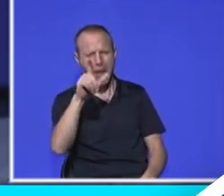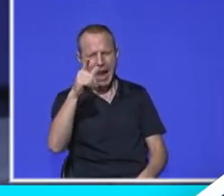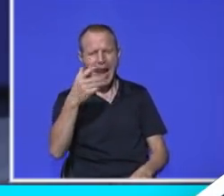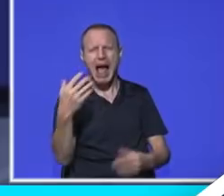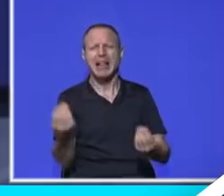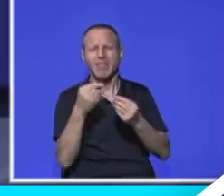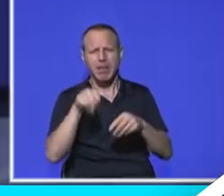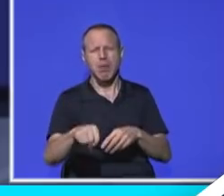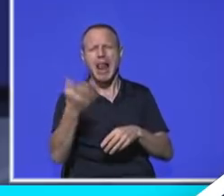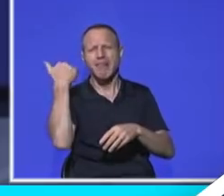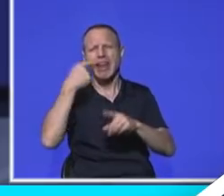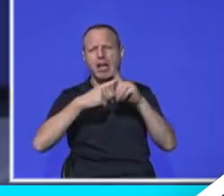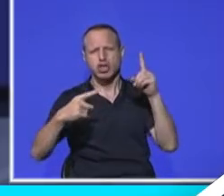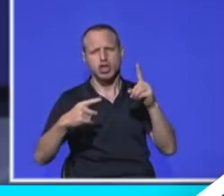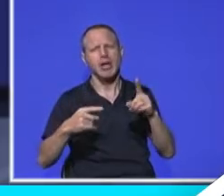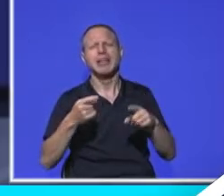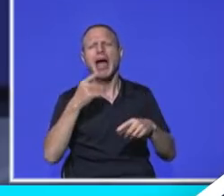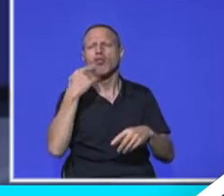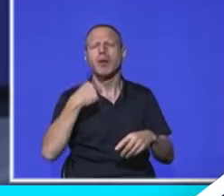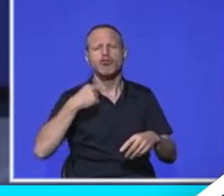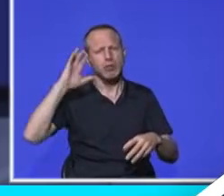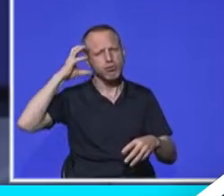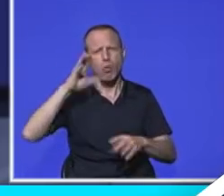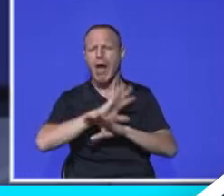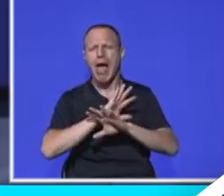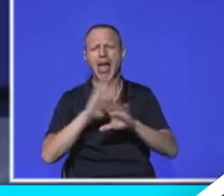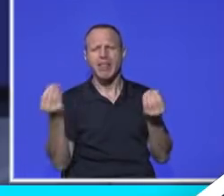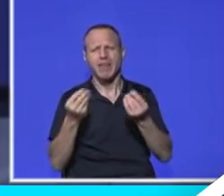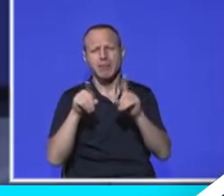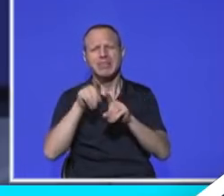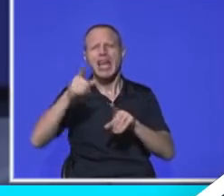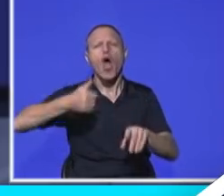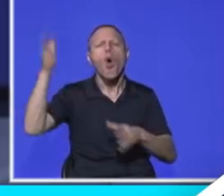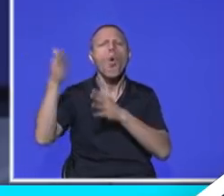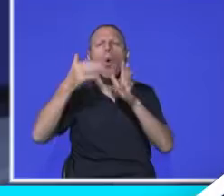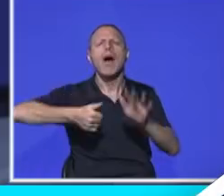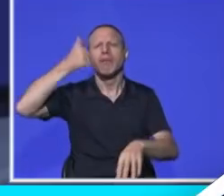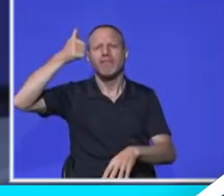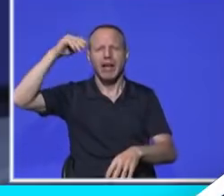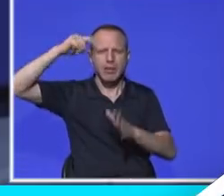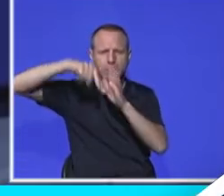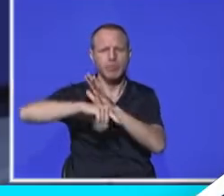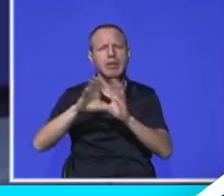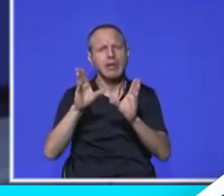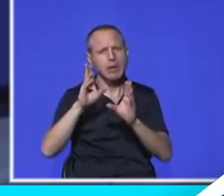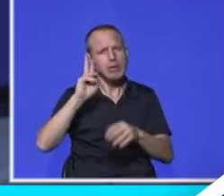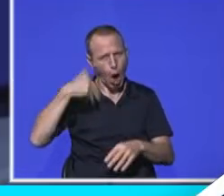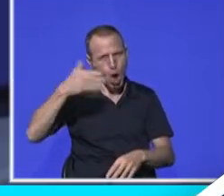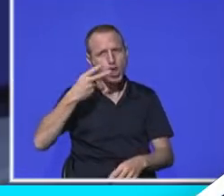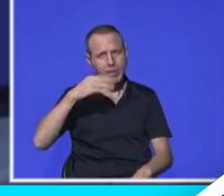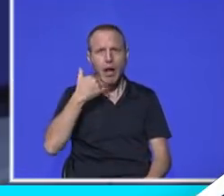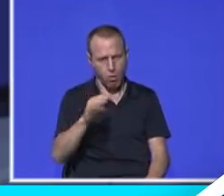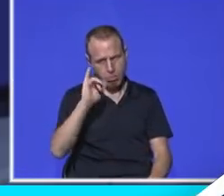שאני אדם מזוי, שלא יכול להיות דברים כאלה במדינת ישראל. זה רוח המפקד שמחלחלת למטה. אם יכול להיות יותר גרוע, כן, יכול להיות יותר